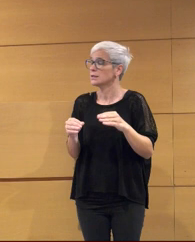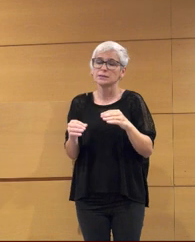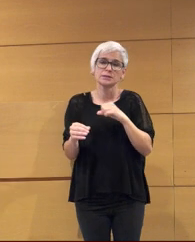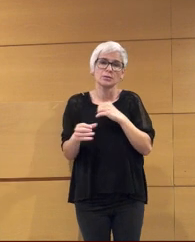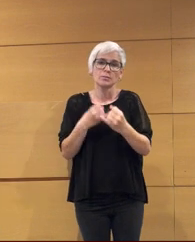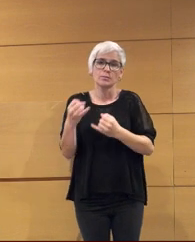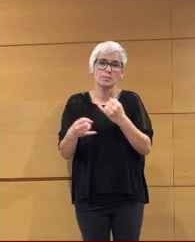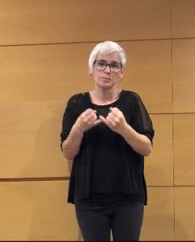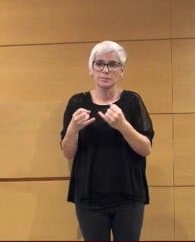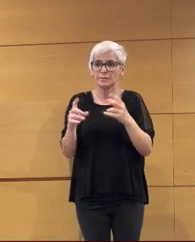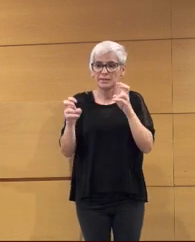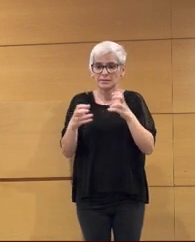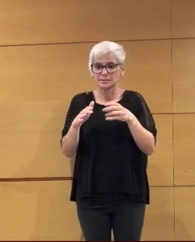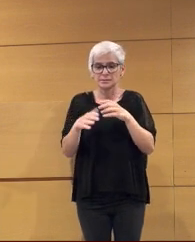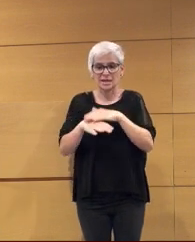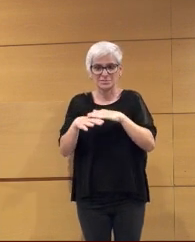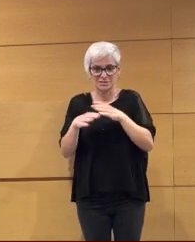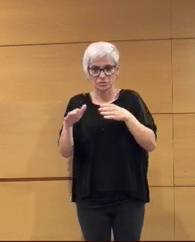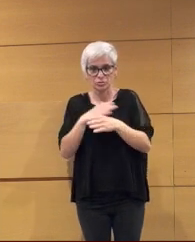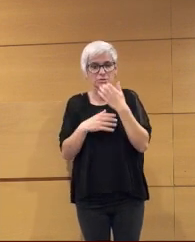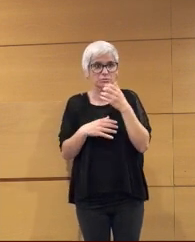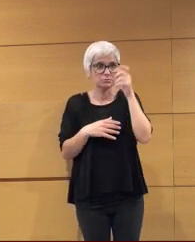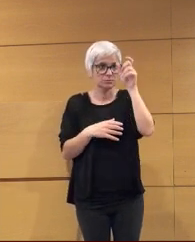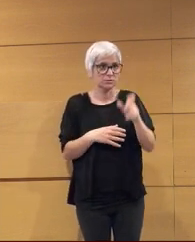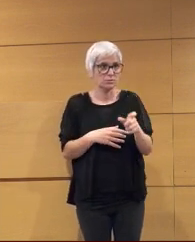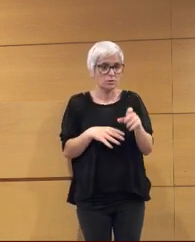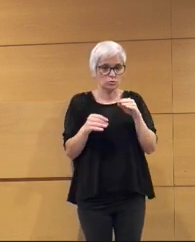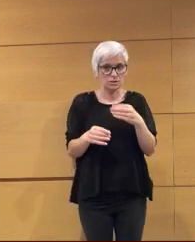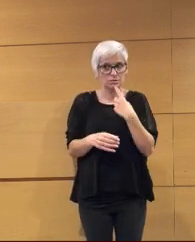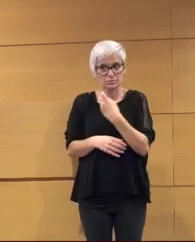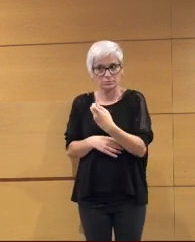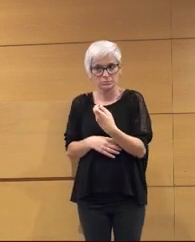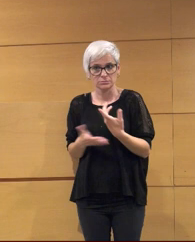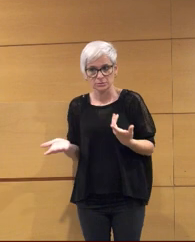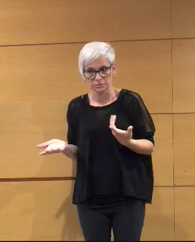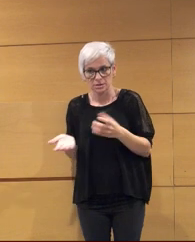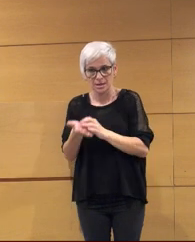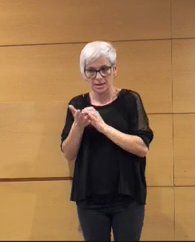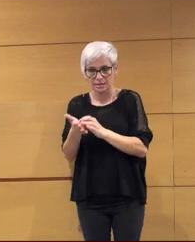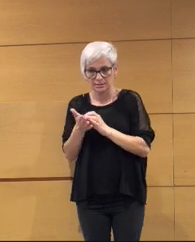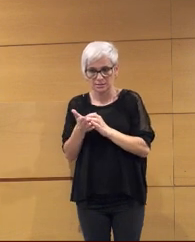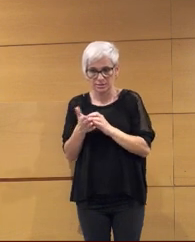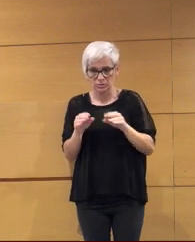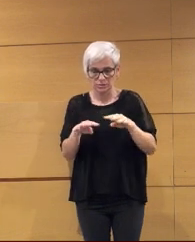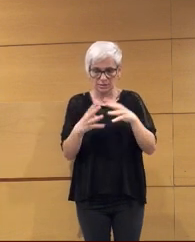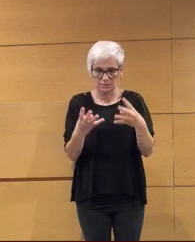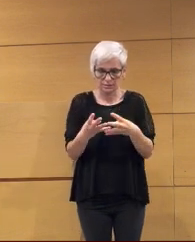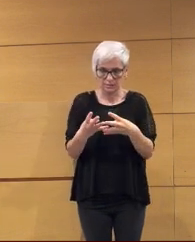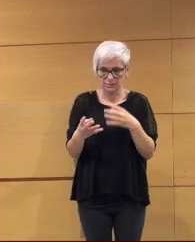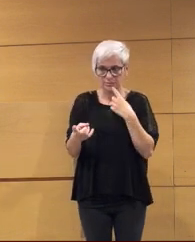trobeu, no, dins de l'administració, però si un usuari fa una consulta, el servei a través d'internet ha de